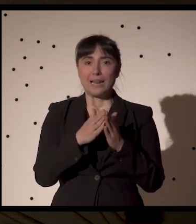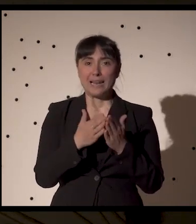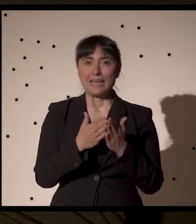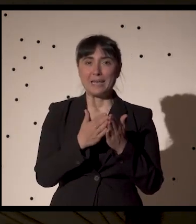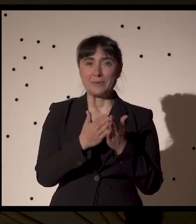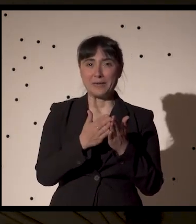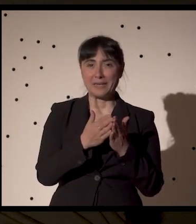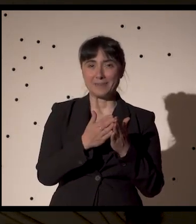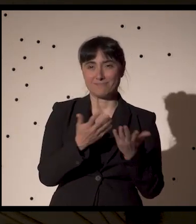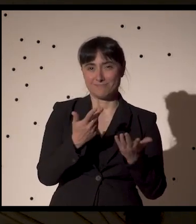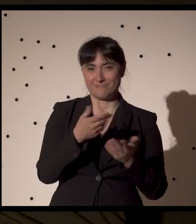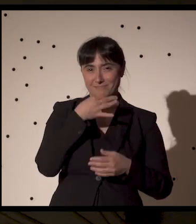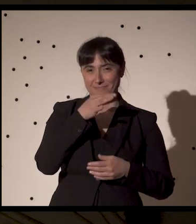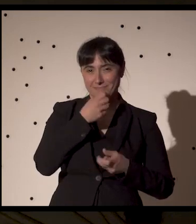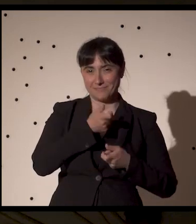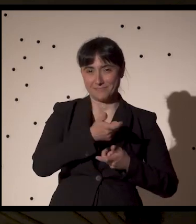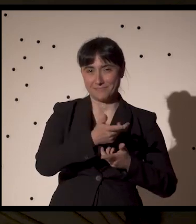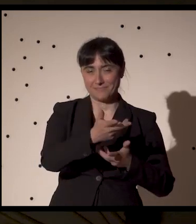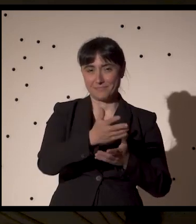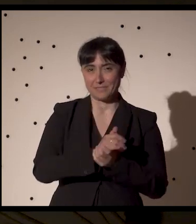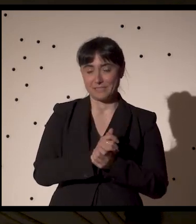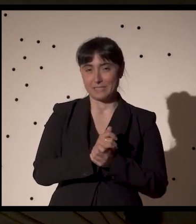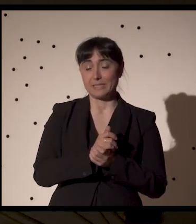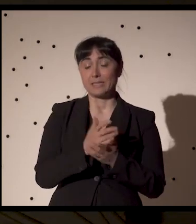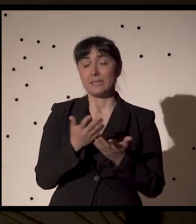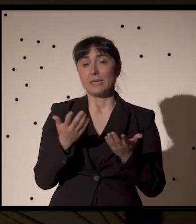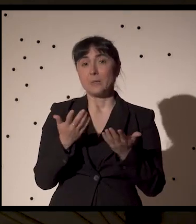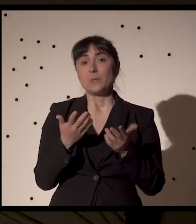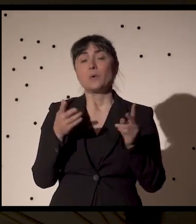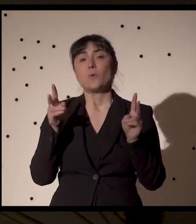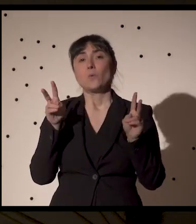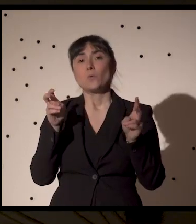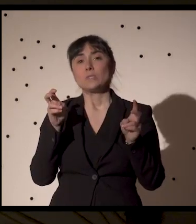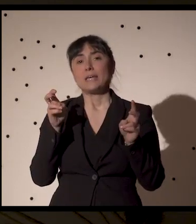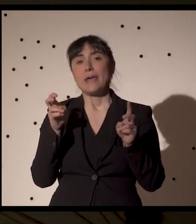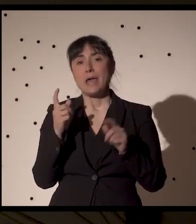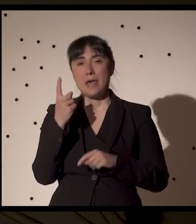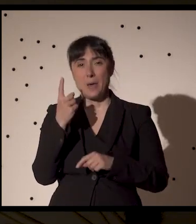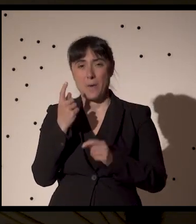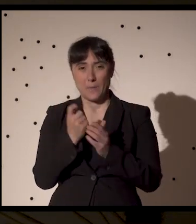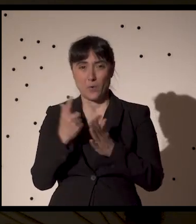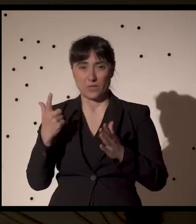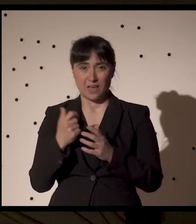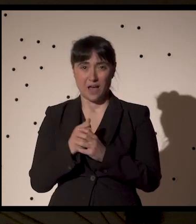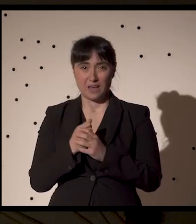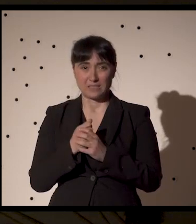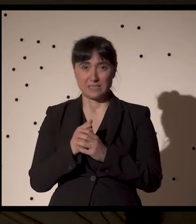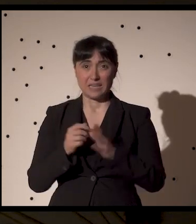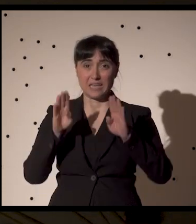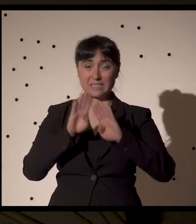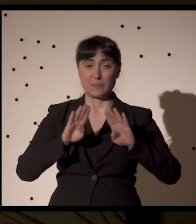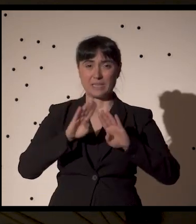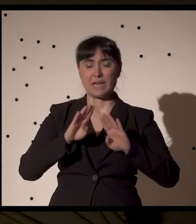uno dei filoni che legano gli spettacoli che andiamo a produrre tutti sotto il cappello